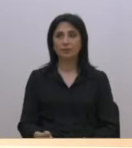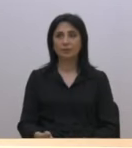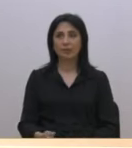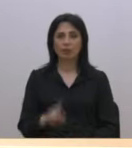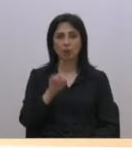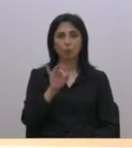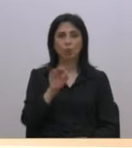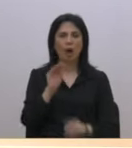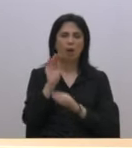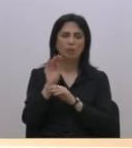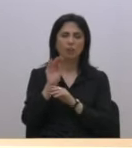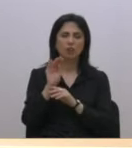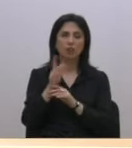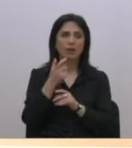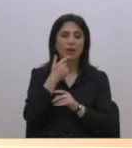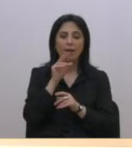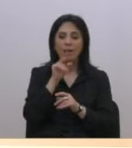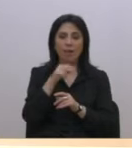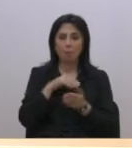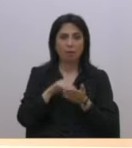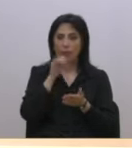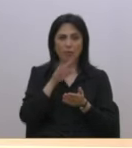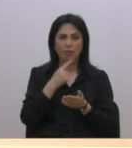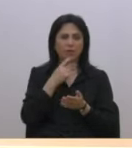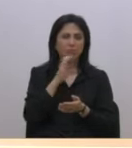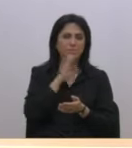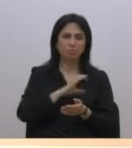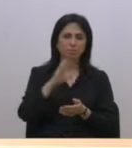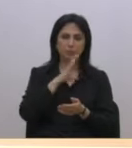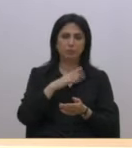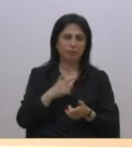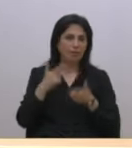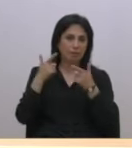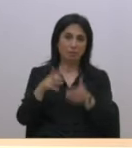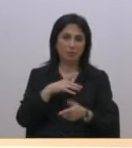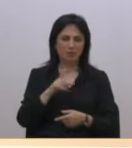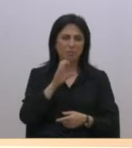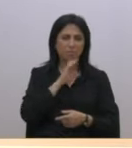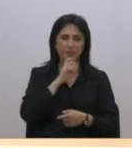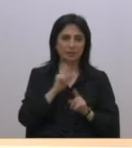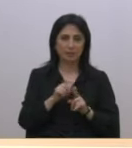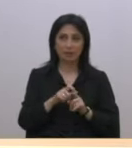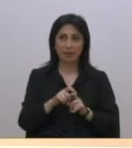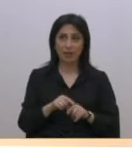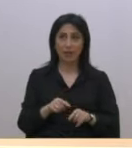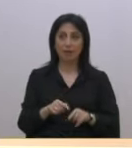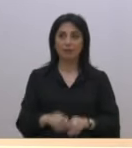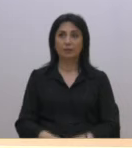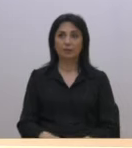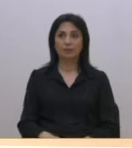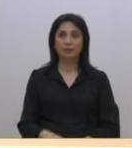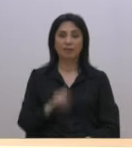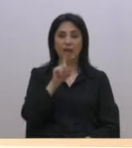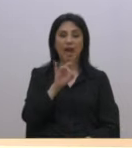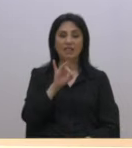სალომე ზურაბიშვილს, რომლის წარმოთქმაც კი ადამიანს გეუხერხულება. აქეთ